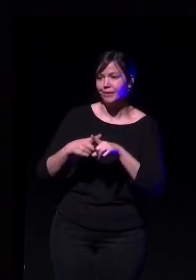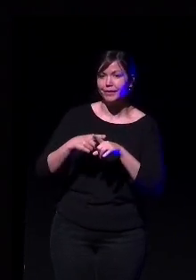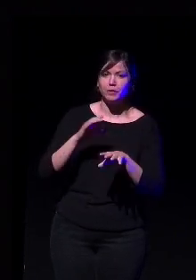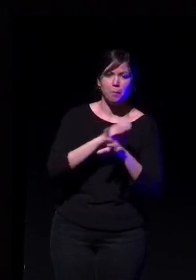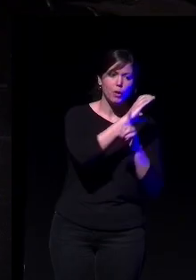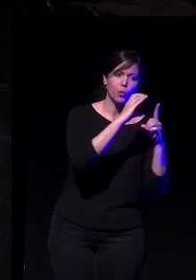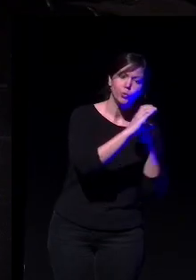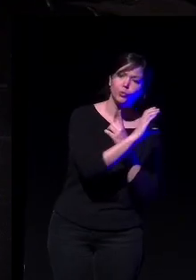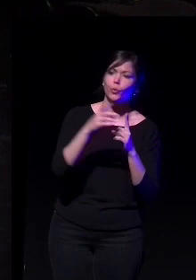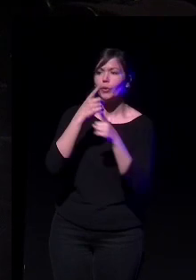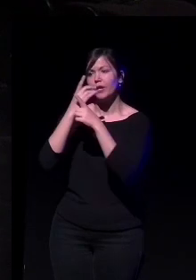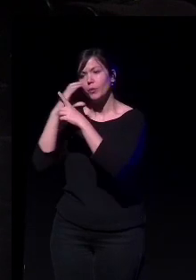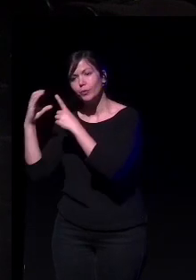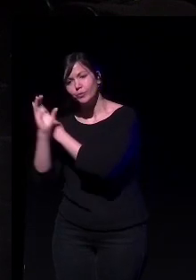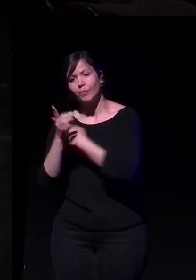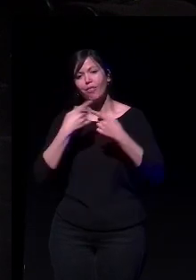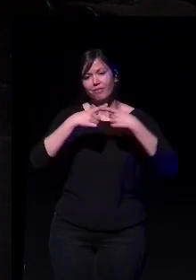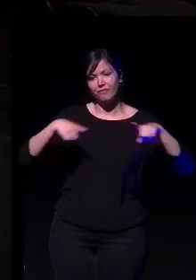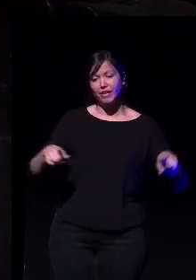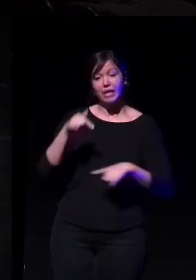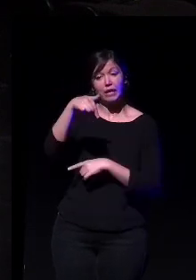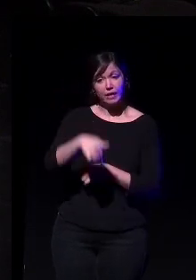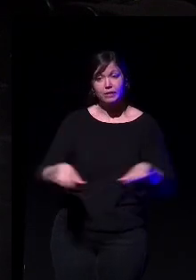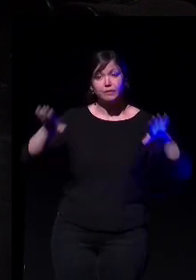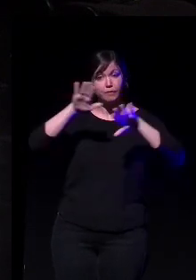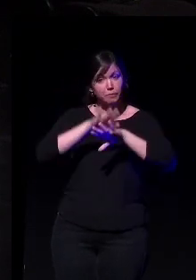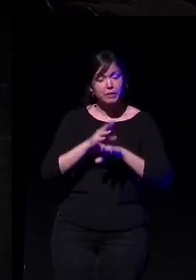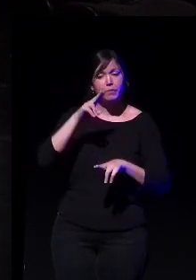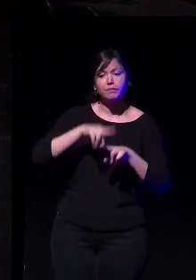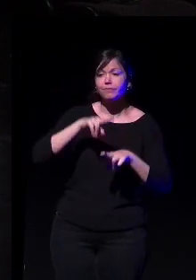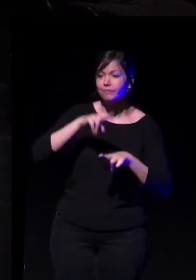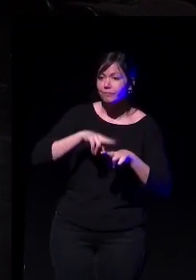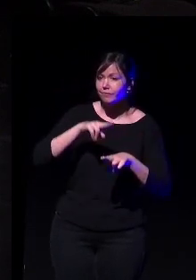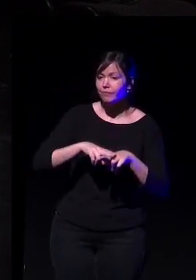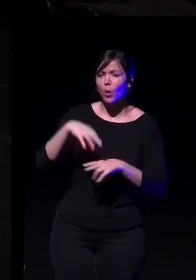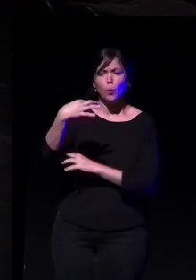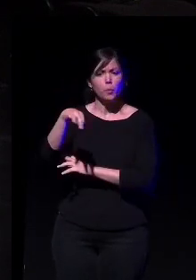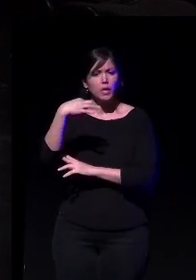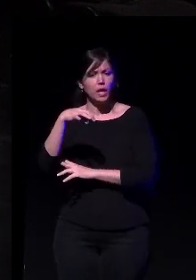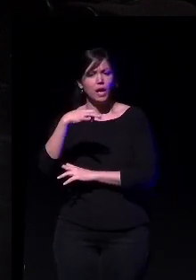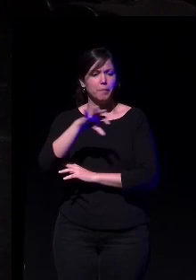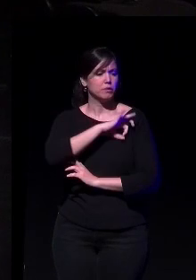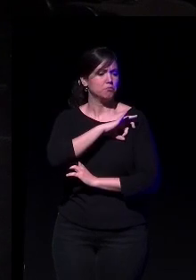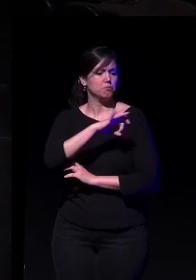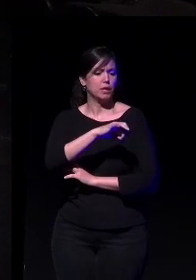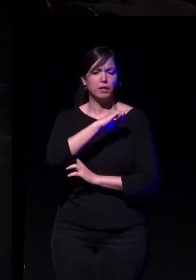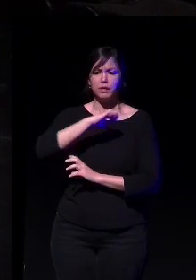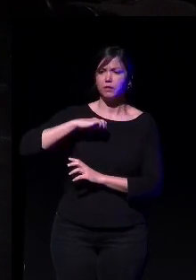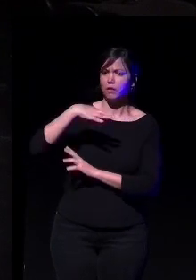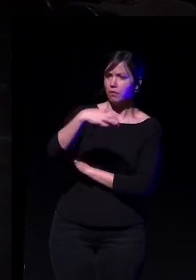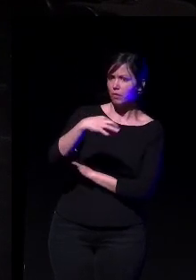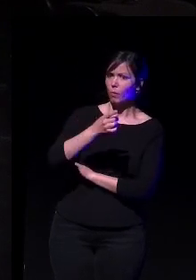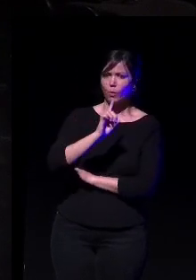cultures diferents a la nostra. Aquest vespre aquí celebrarem no només els èxits individuals d'algunes persones, sinó